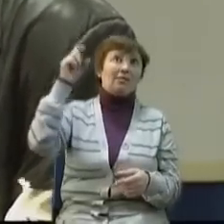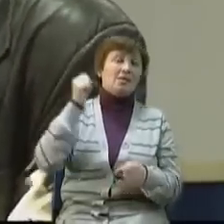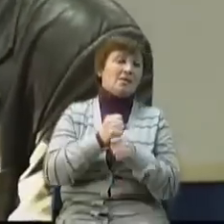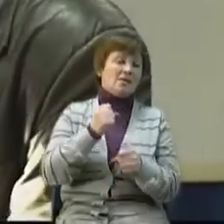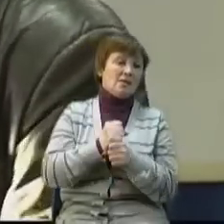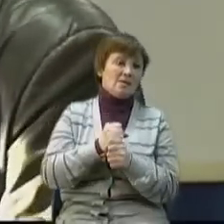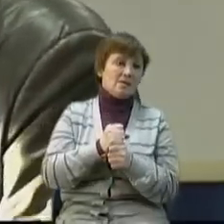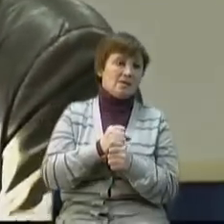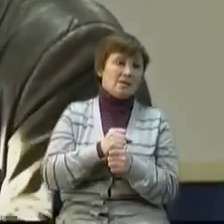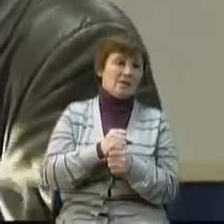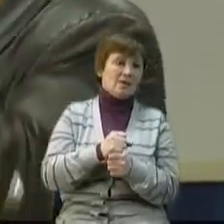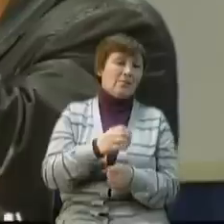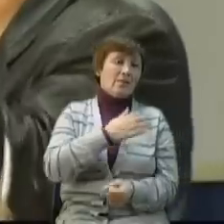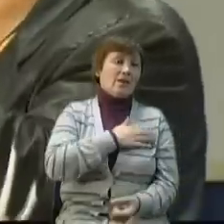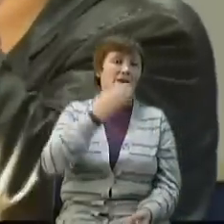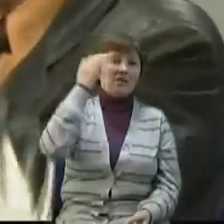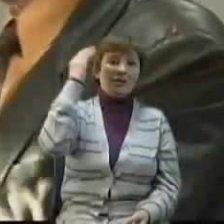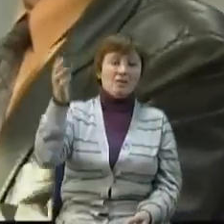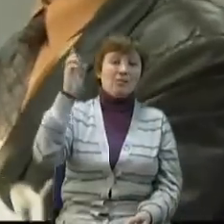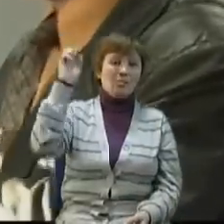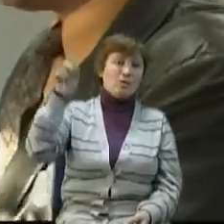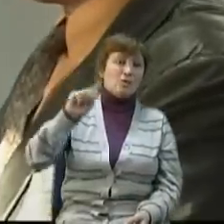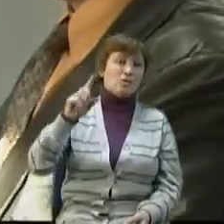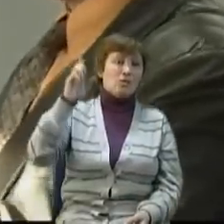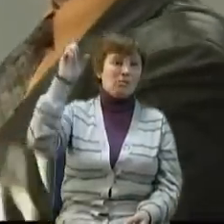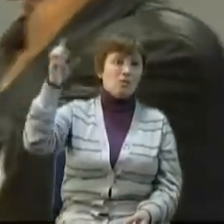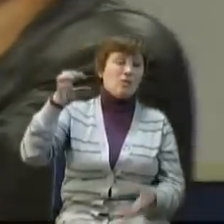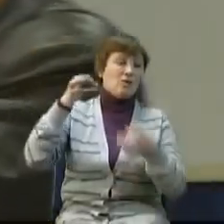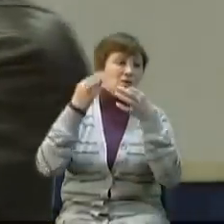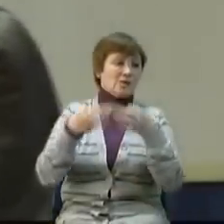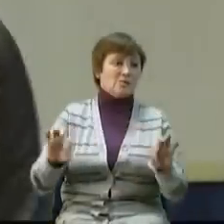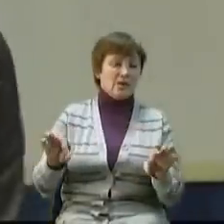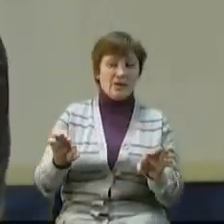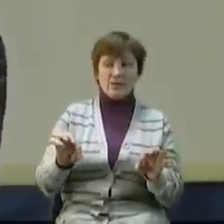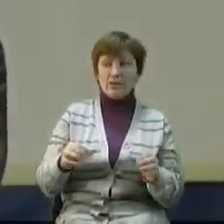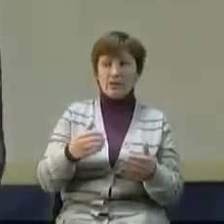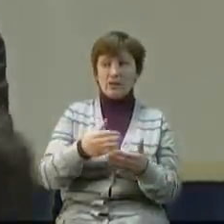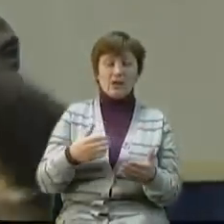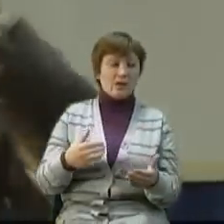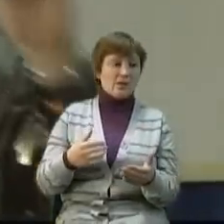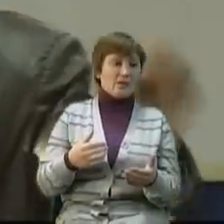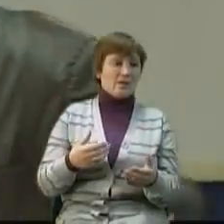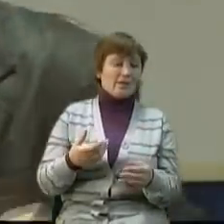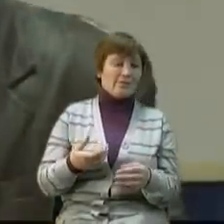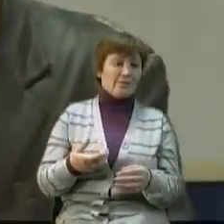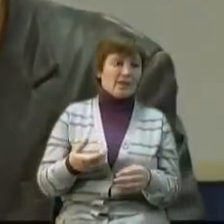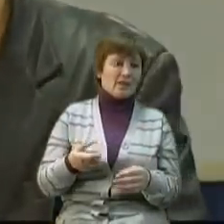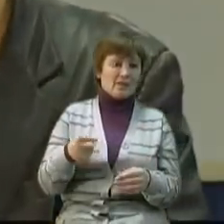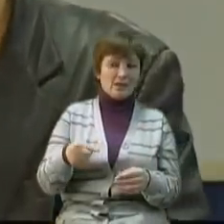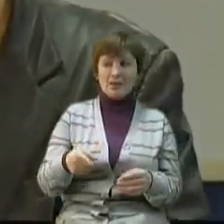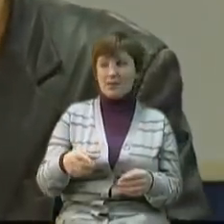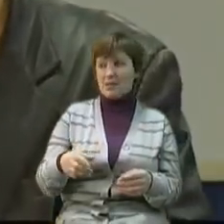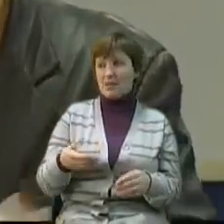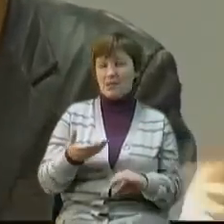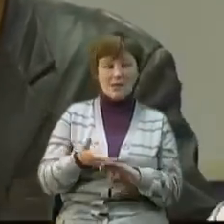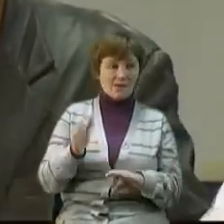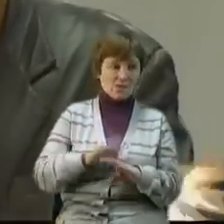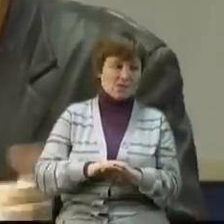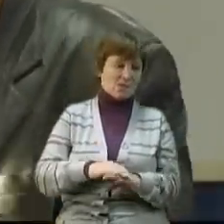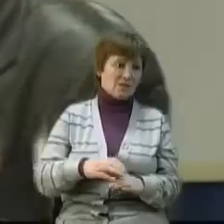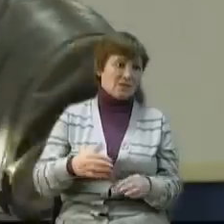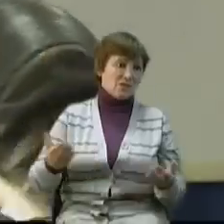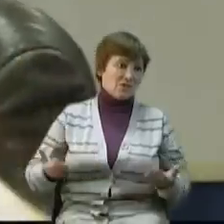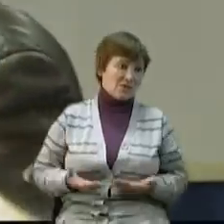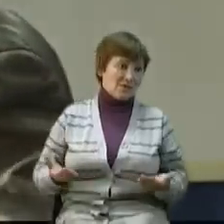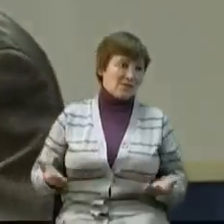Он благодарит Бога, что Бог избавил его от бремени земной жизни. Правда,